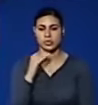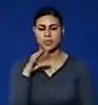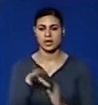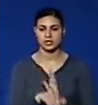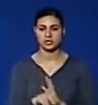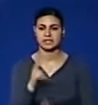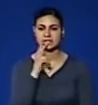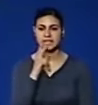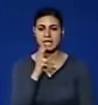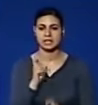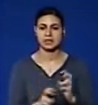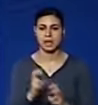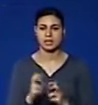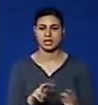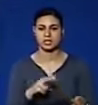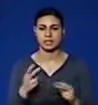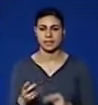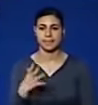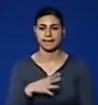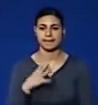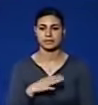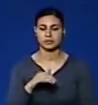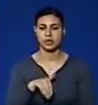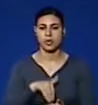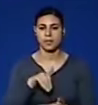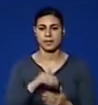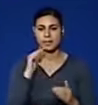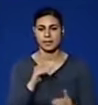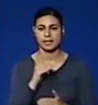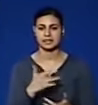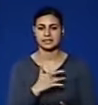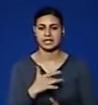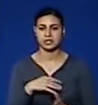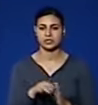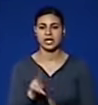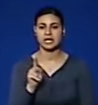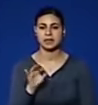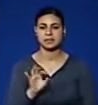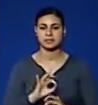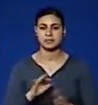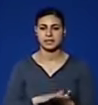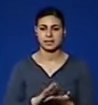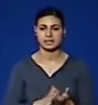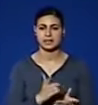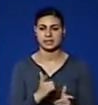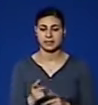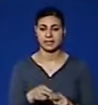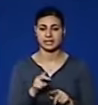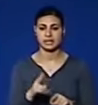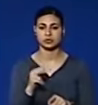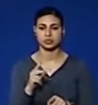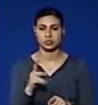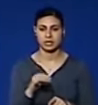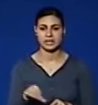ჰავანური სიგარების ფაბრიკაში გადაიტანა. თბილისის ოპერის თეატრში ჟორჟ ბიზეს ოპერის კარმენის პრემიერისთვის ემზადებიან. ეს ლევან